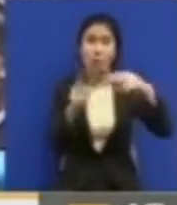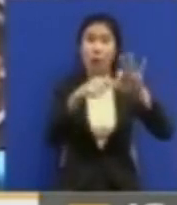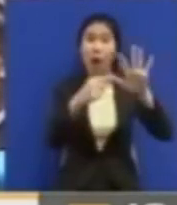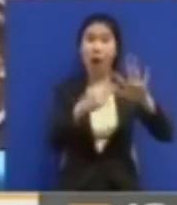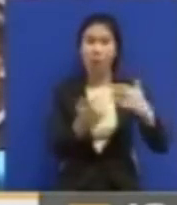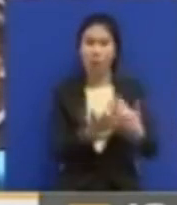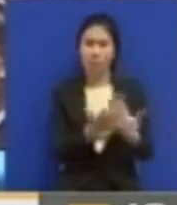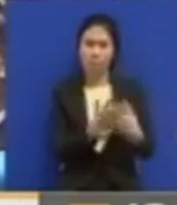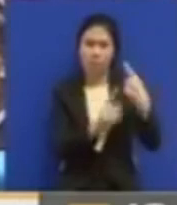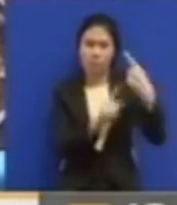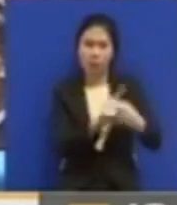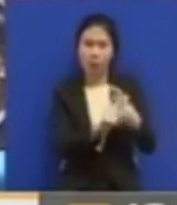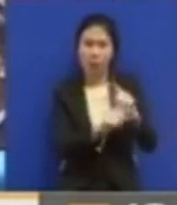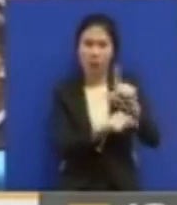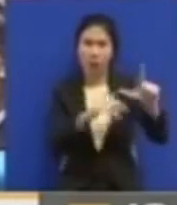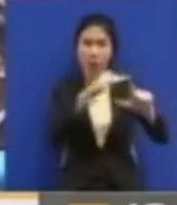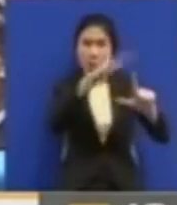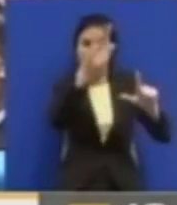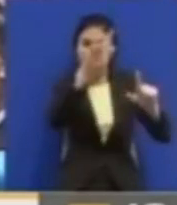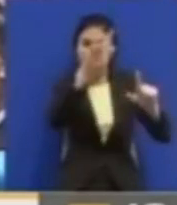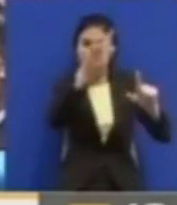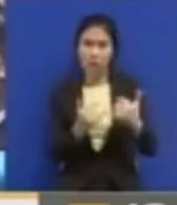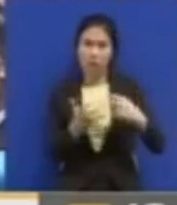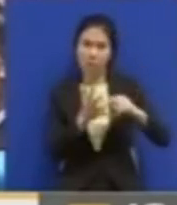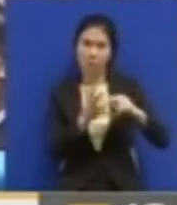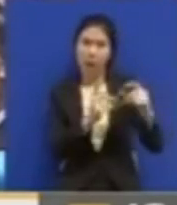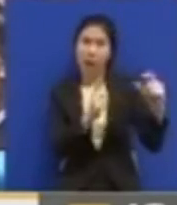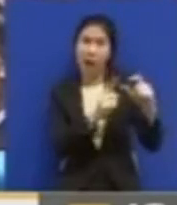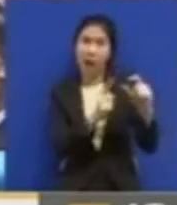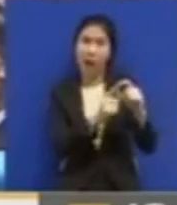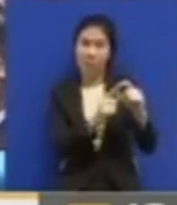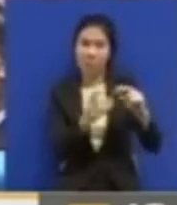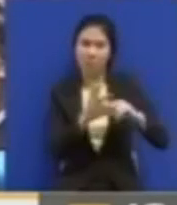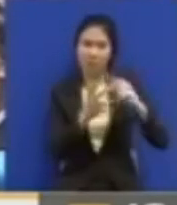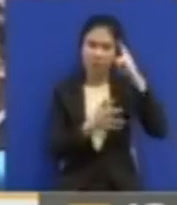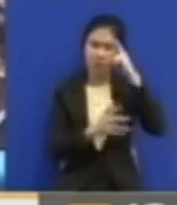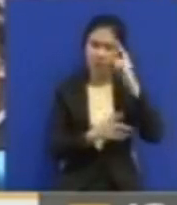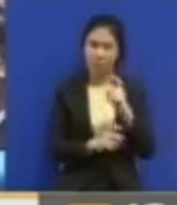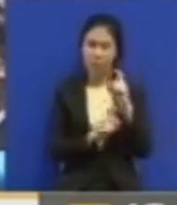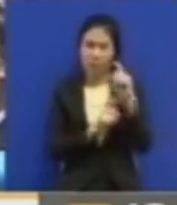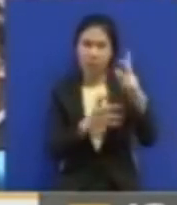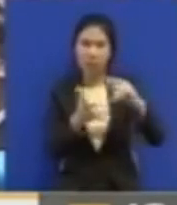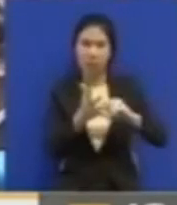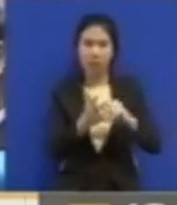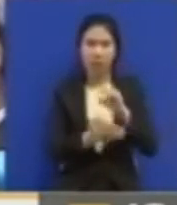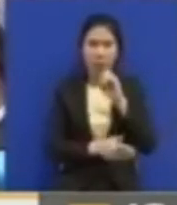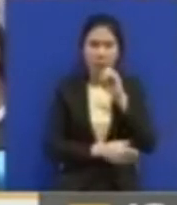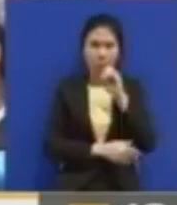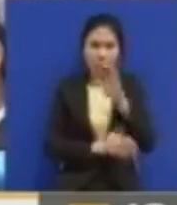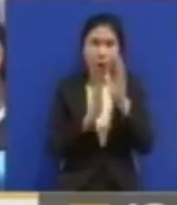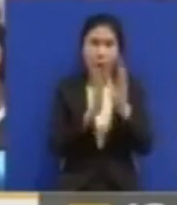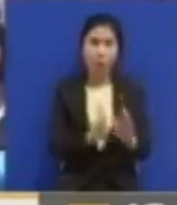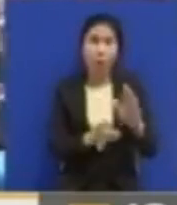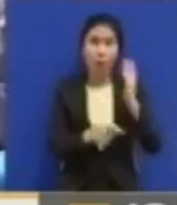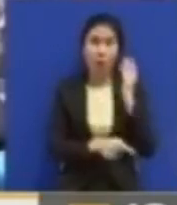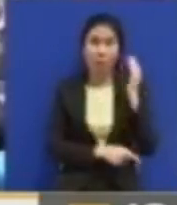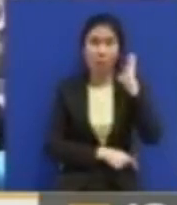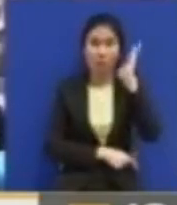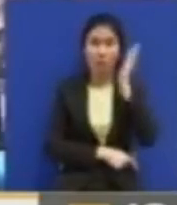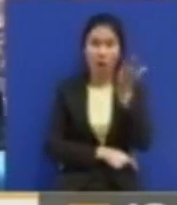แต่ท่านประธานสภานี้มีงูเห่าเนี่ยเราก็คงจะไม่ปลอดภัยแล้วครับขอให้ผู้อภิปรายถอนคำพูดคำว่